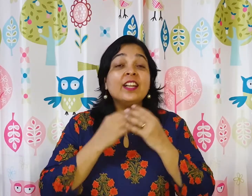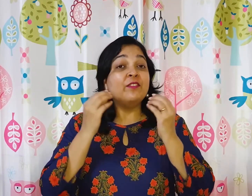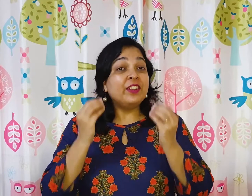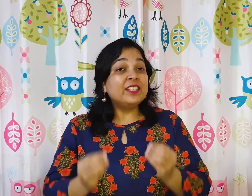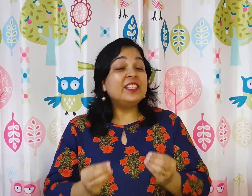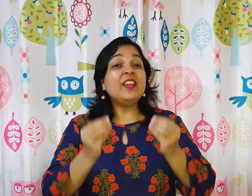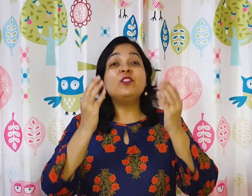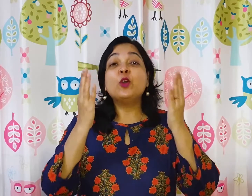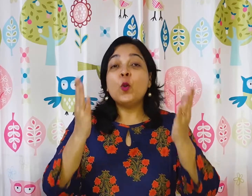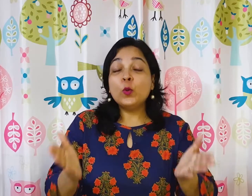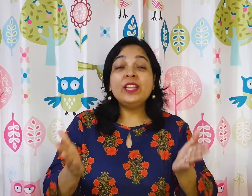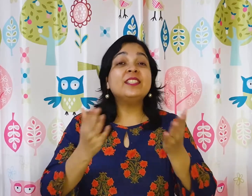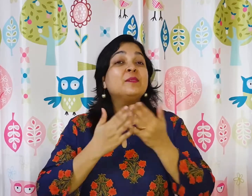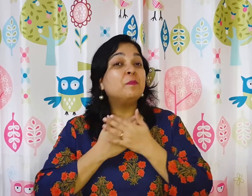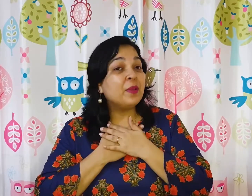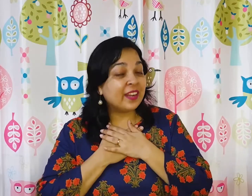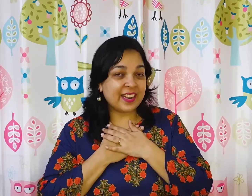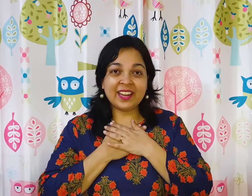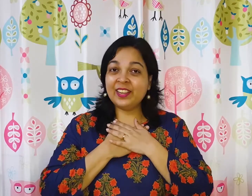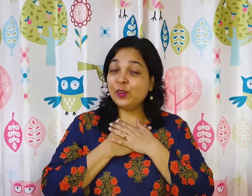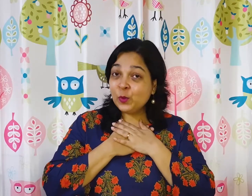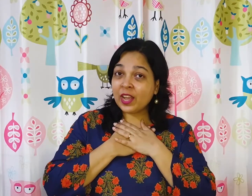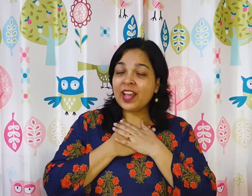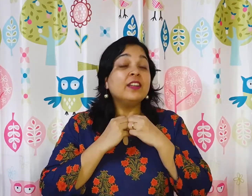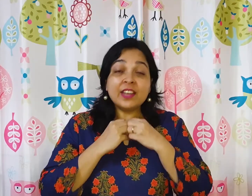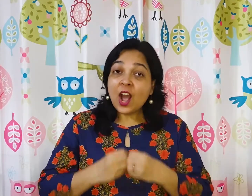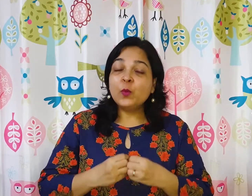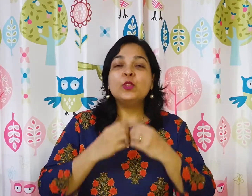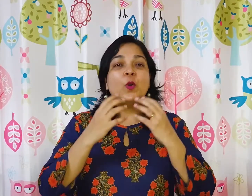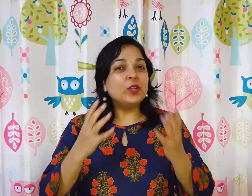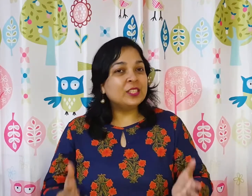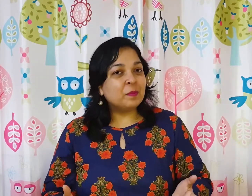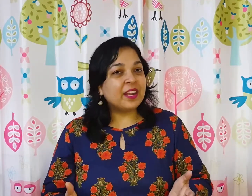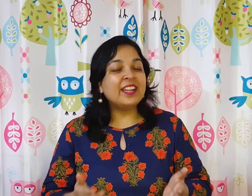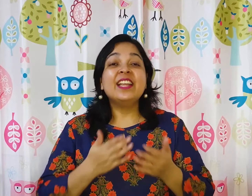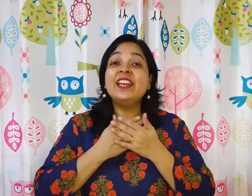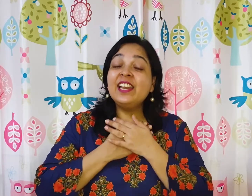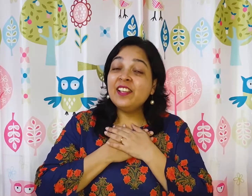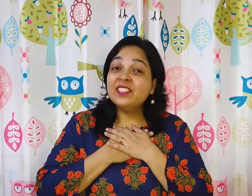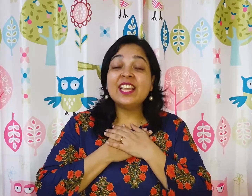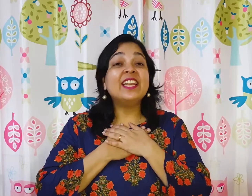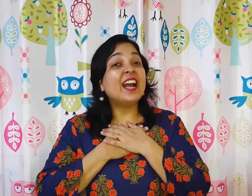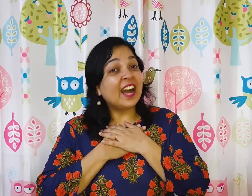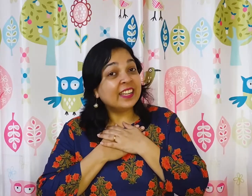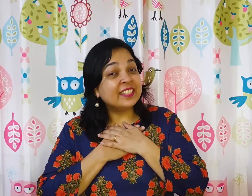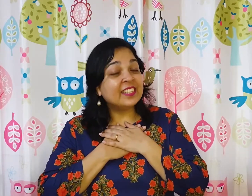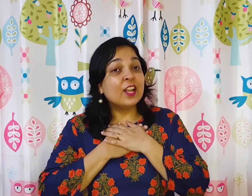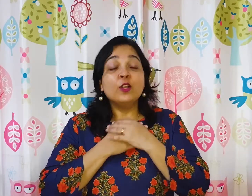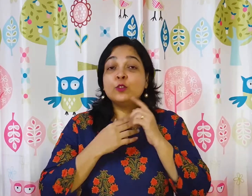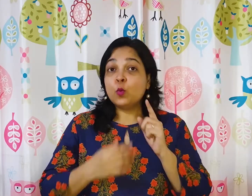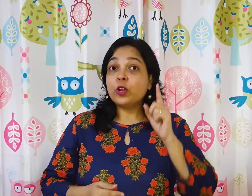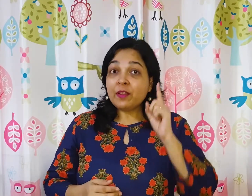ஏசு நவுடியாண்டவர் என்று சொன்dullahபோது நாம் பருசுத்த ஆவியை பெருகிறோம் இந்த பருசுத்த